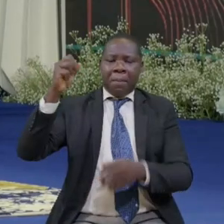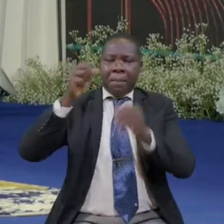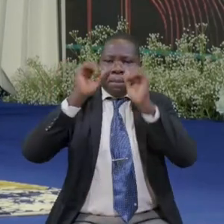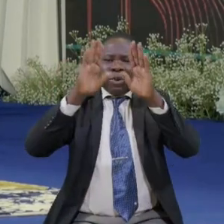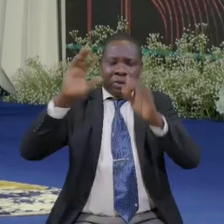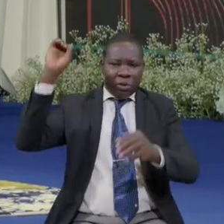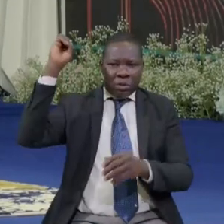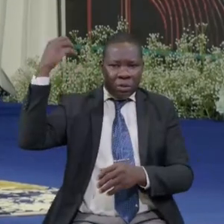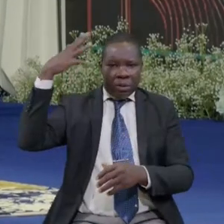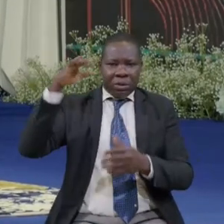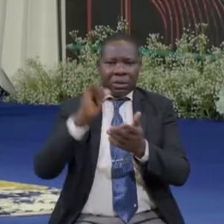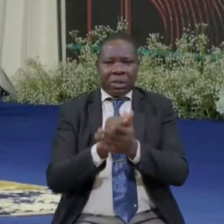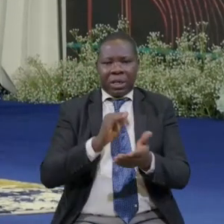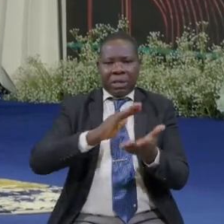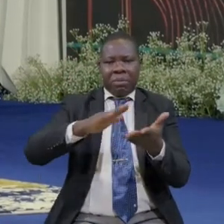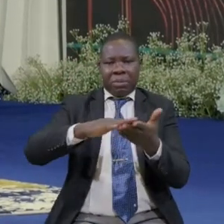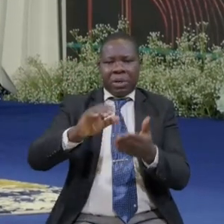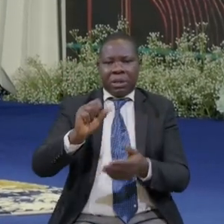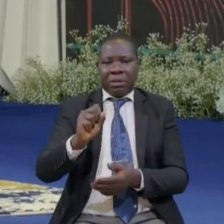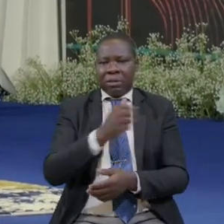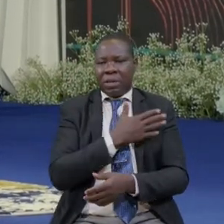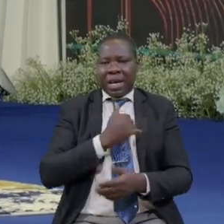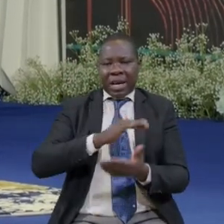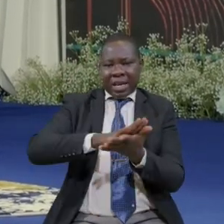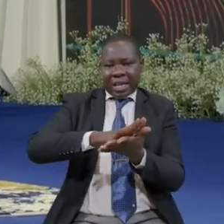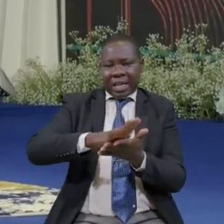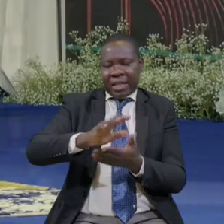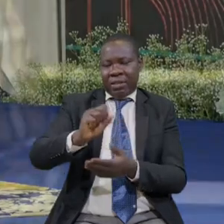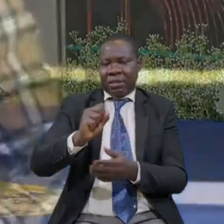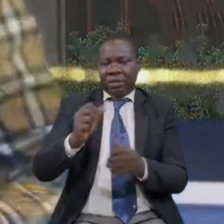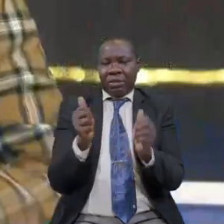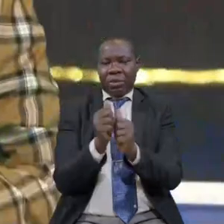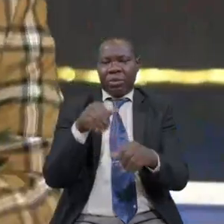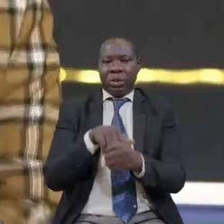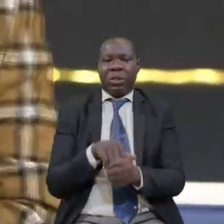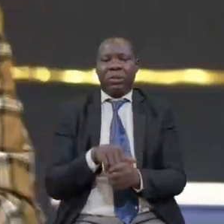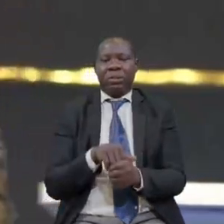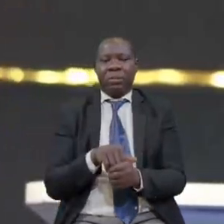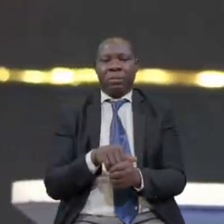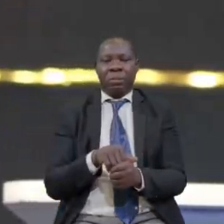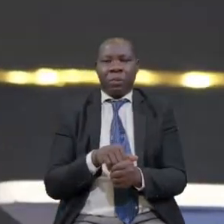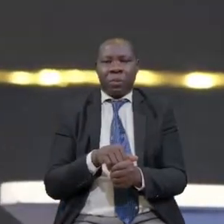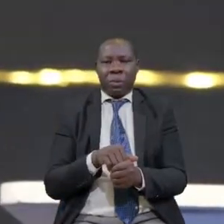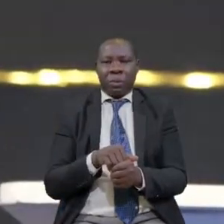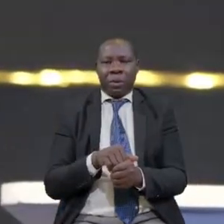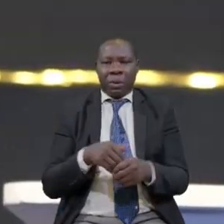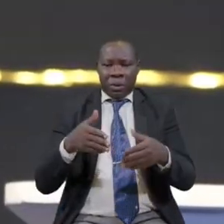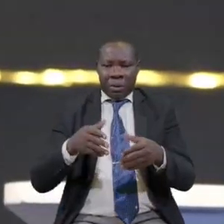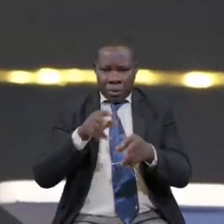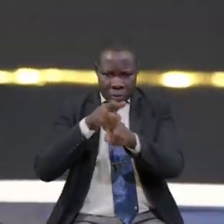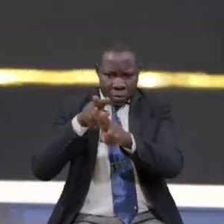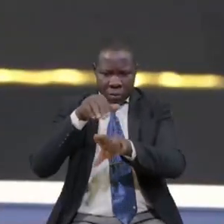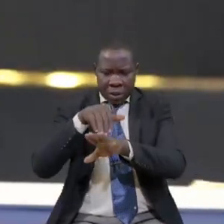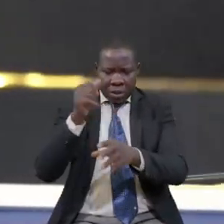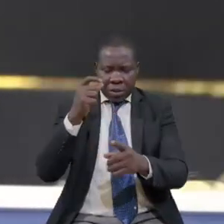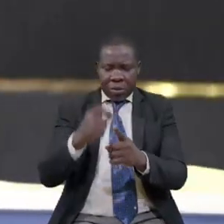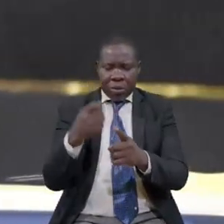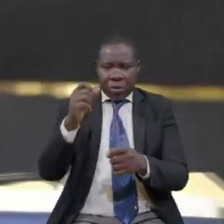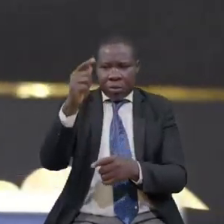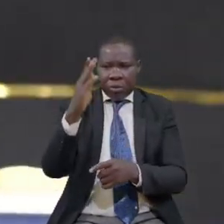de notre aimable Seigneur. Le titre, la première part, premier point, la grâce merveilleuse de Dieu qui pardonne et